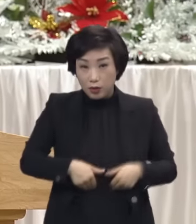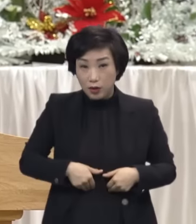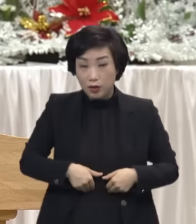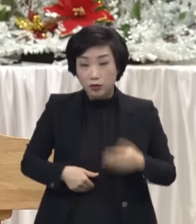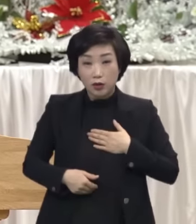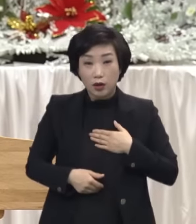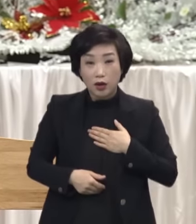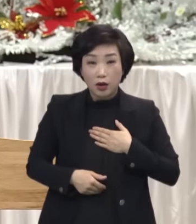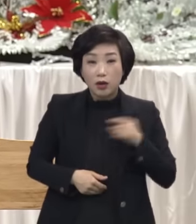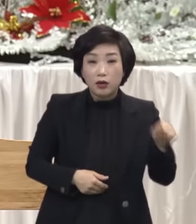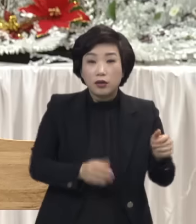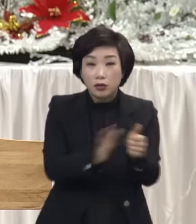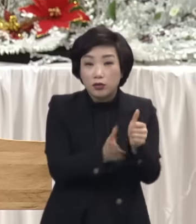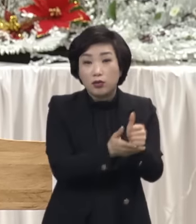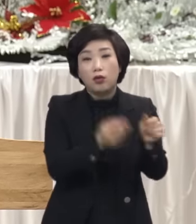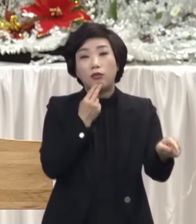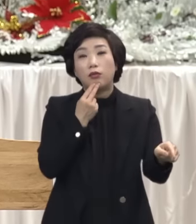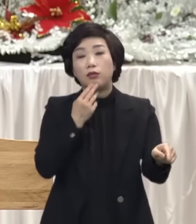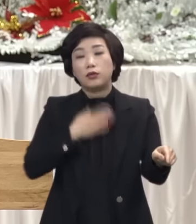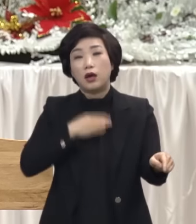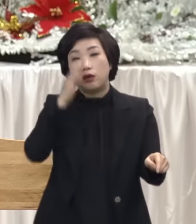없다면 넌 죽정이야.